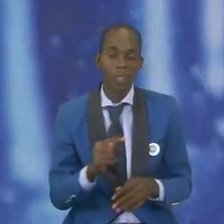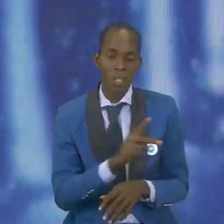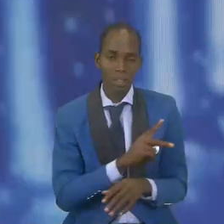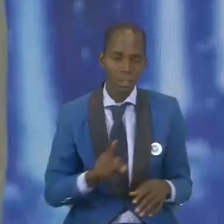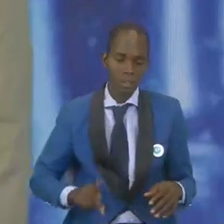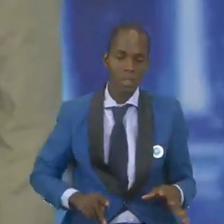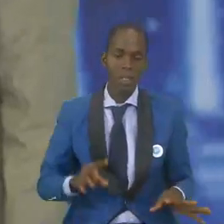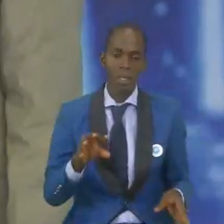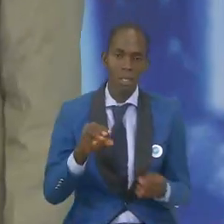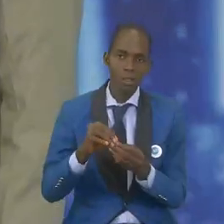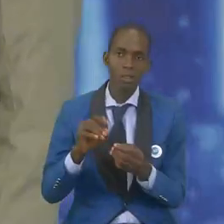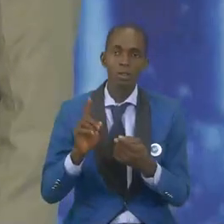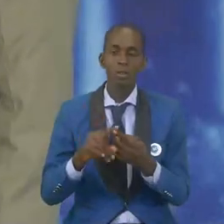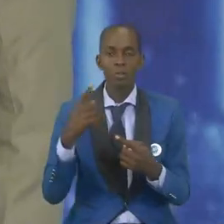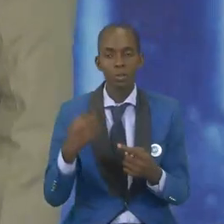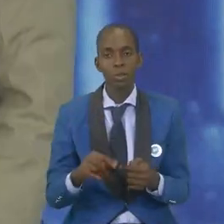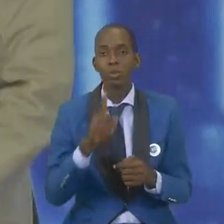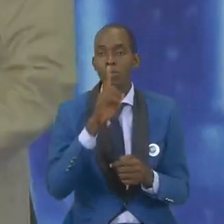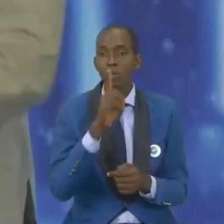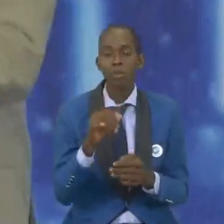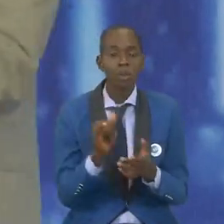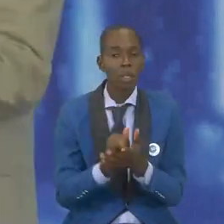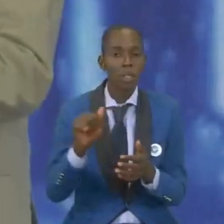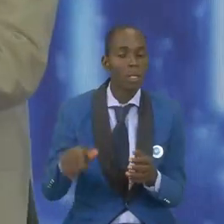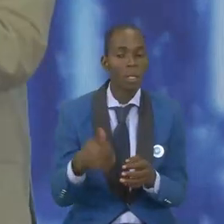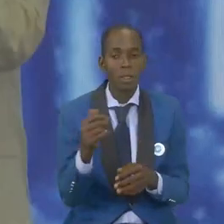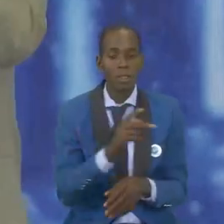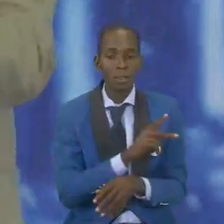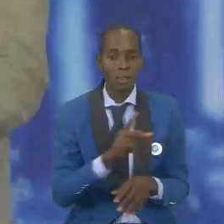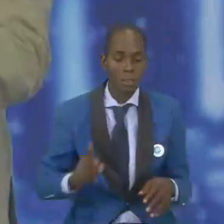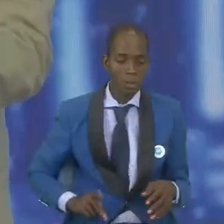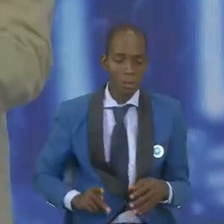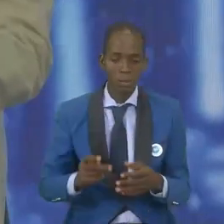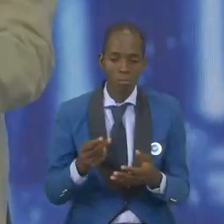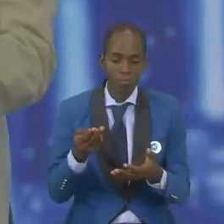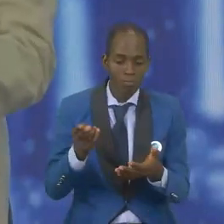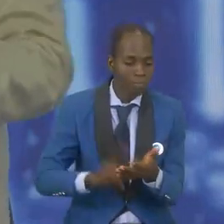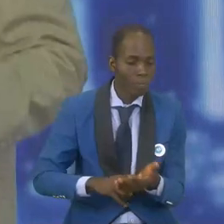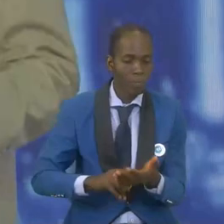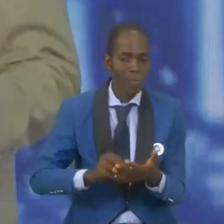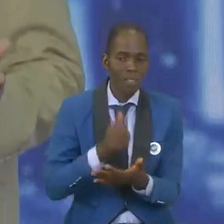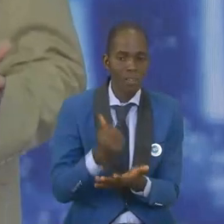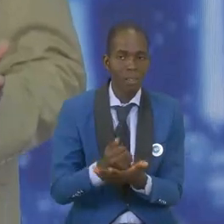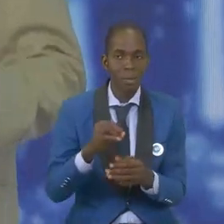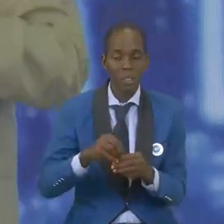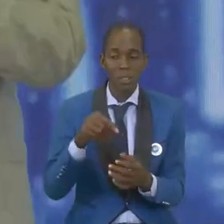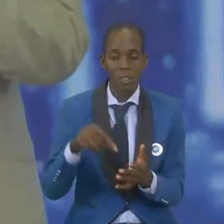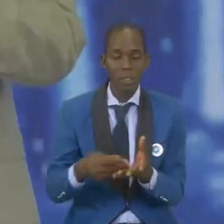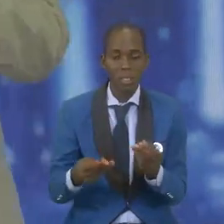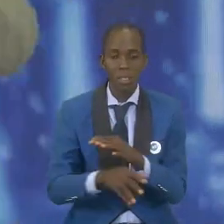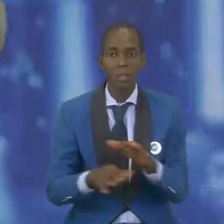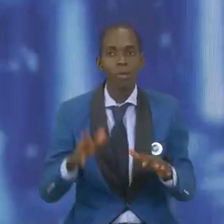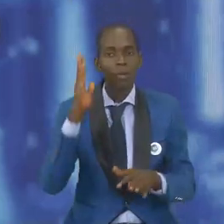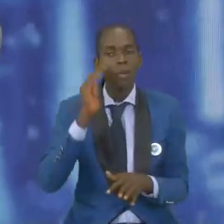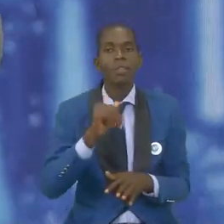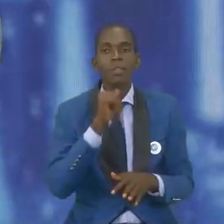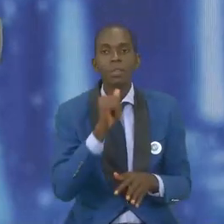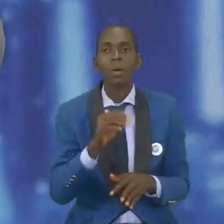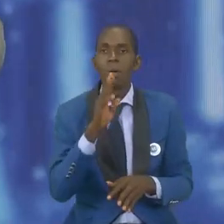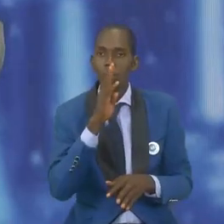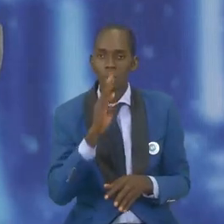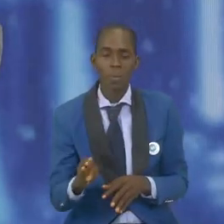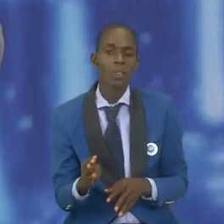a écrit le décret. Il a contribué aussi au fait que tout décret signé